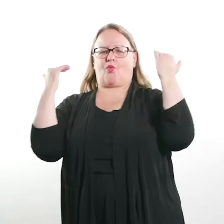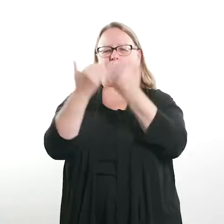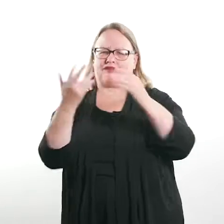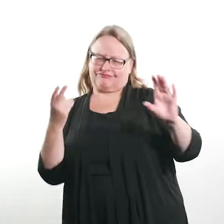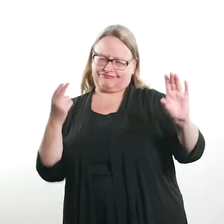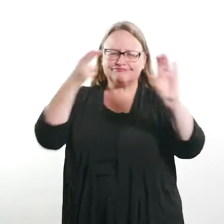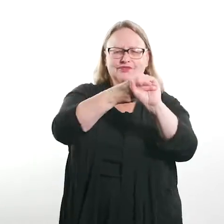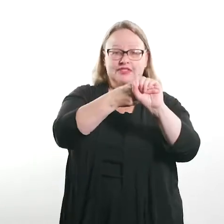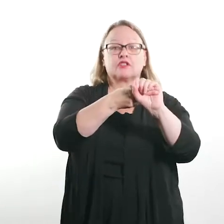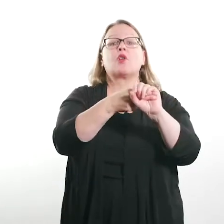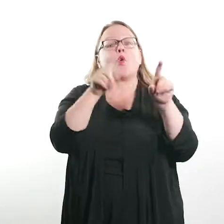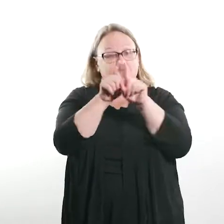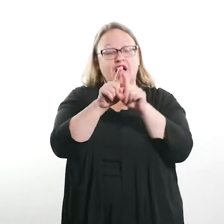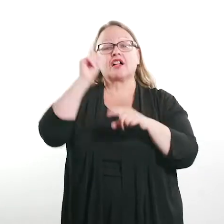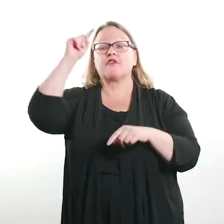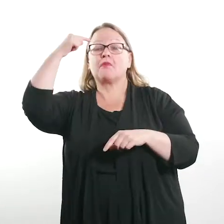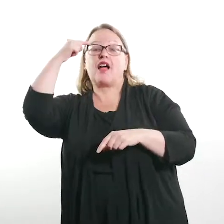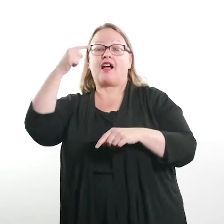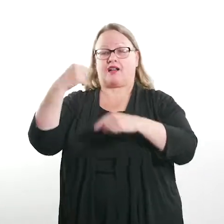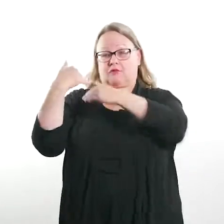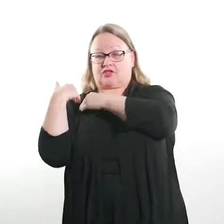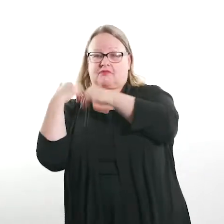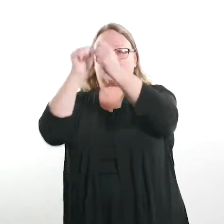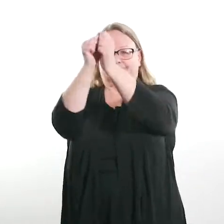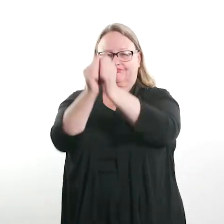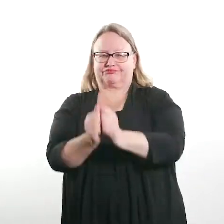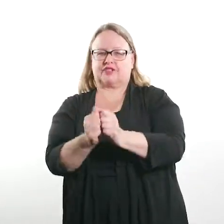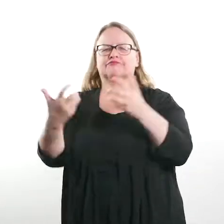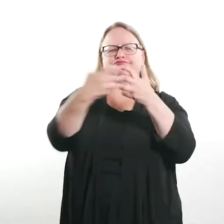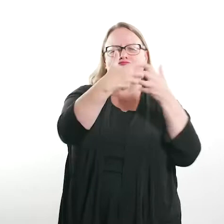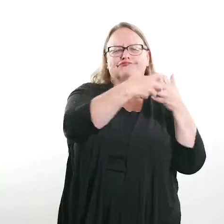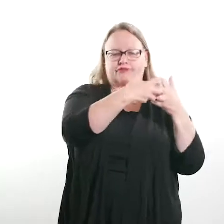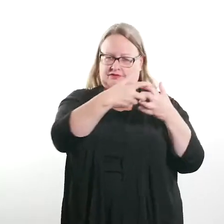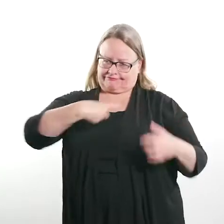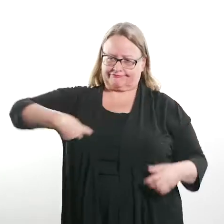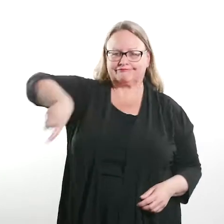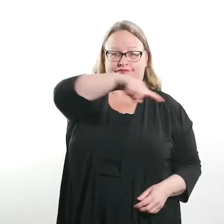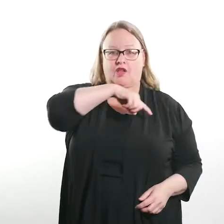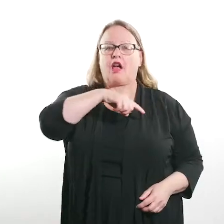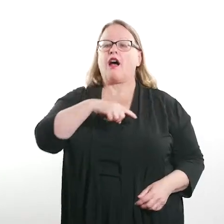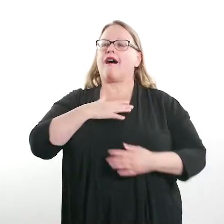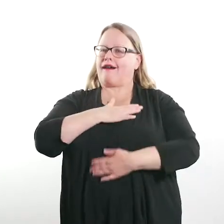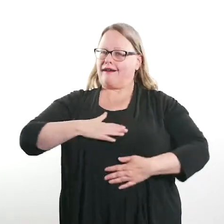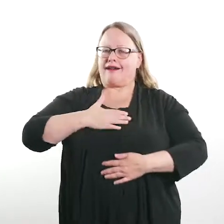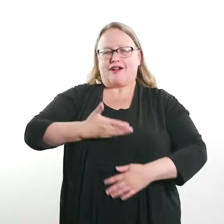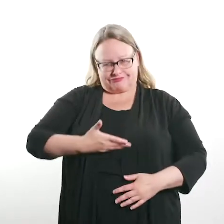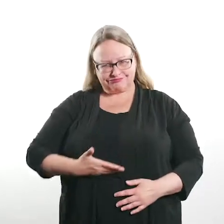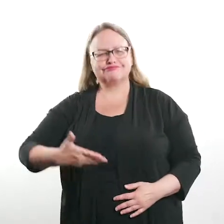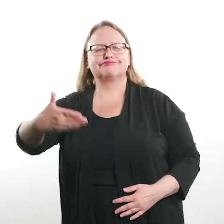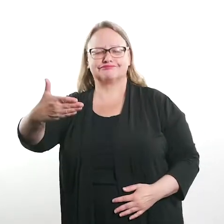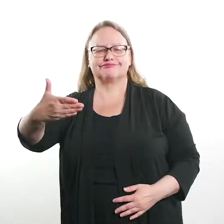permet la participation de tout le monde et qui prend les mesures nécessaires pour que tout le monde puisse